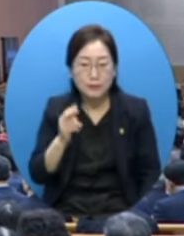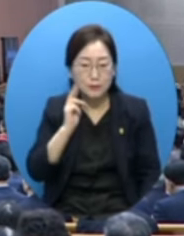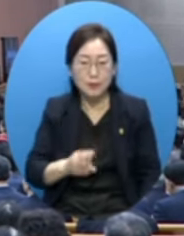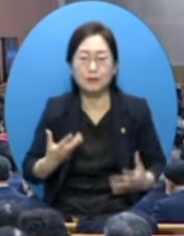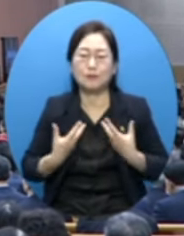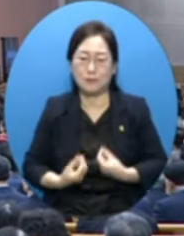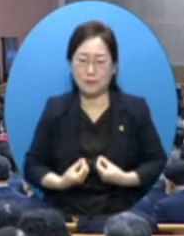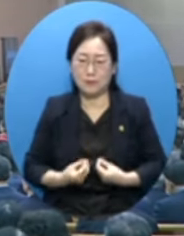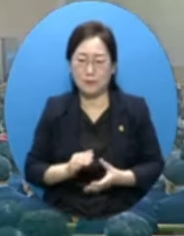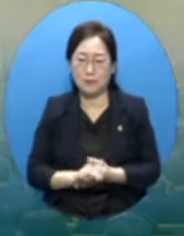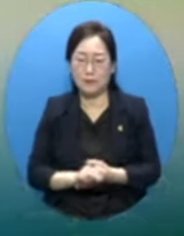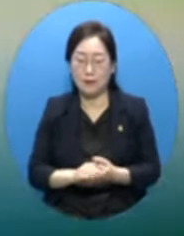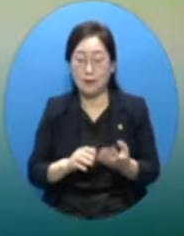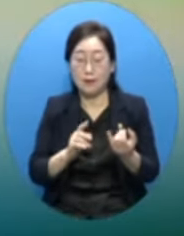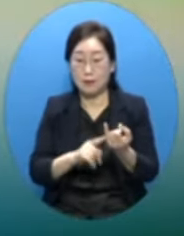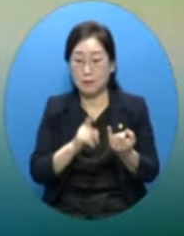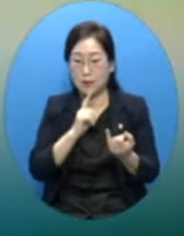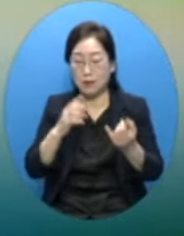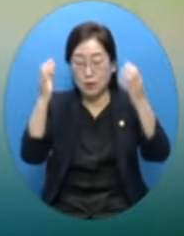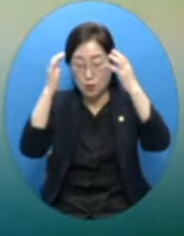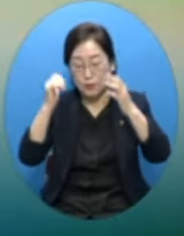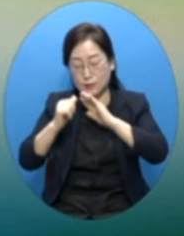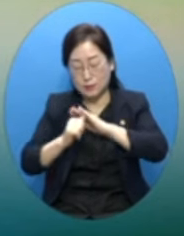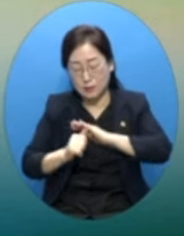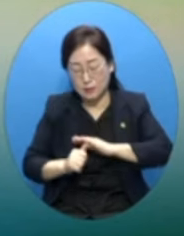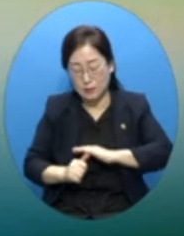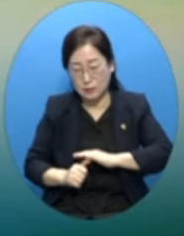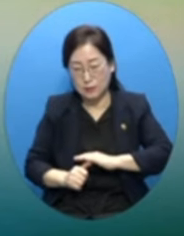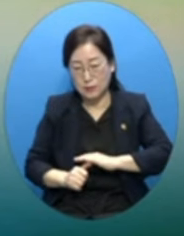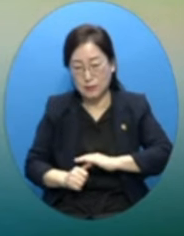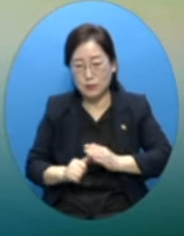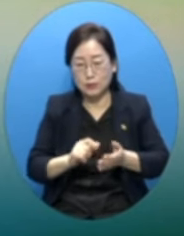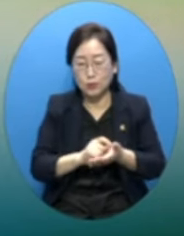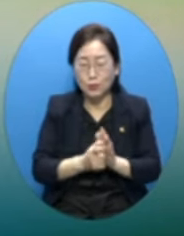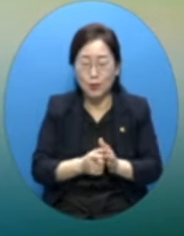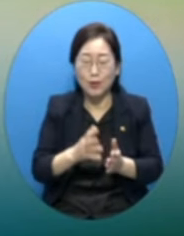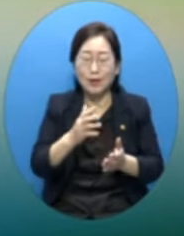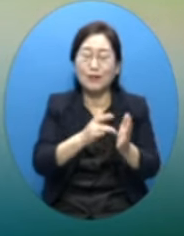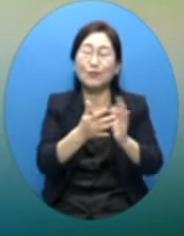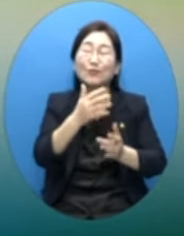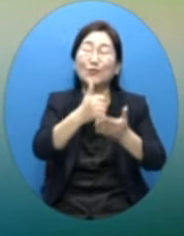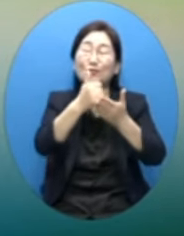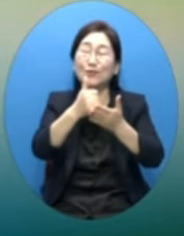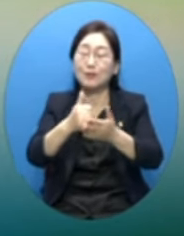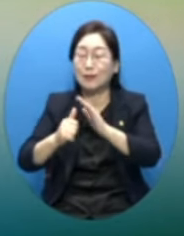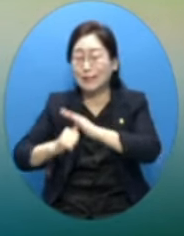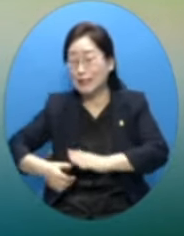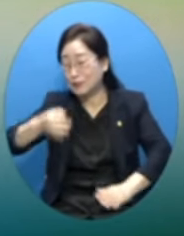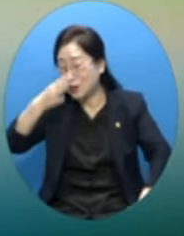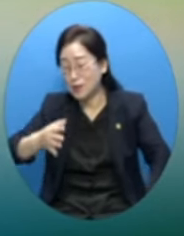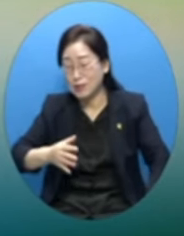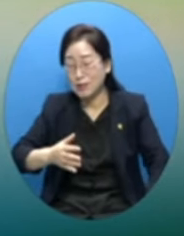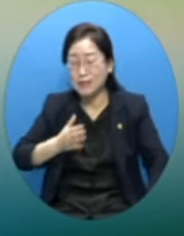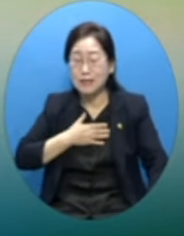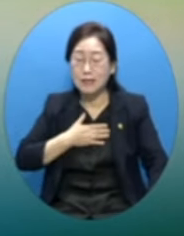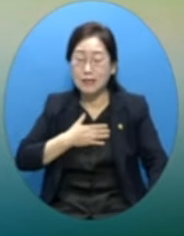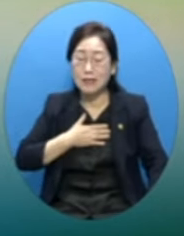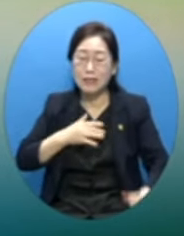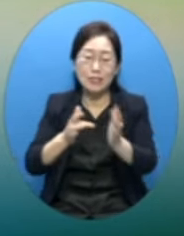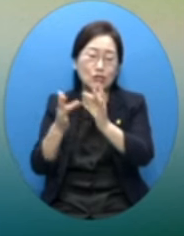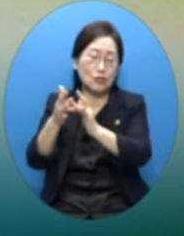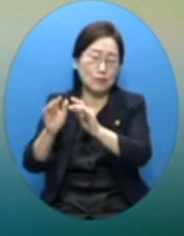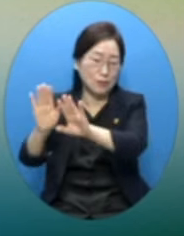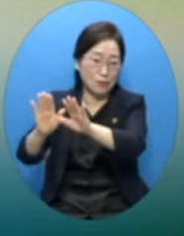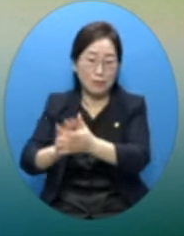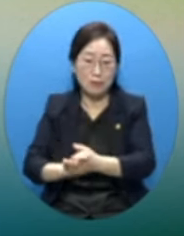이렇게 말했습니다. 고통을 참을만 하면 예수님이 주인이라고 하다가 참기 힘드니 제가 주인이 됐어요. 손바닥 뒤집듯 하는 저의